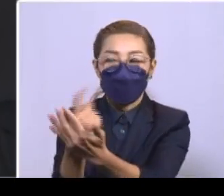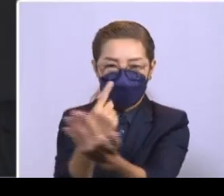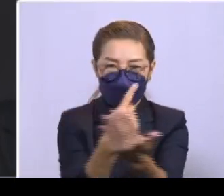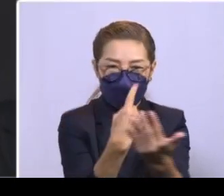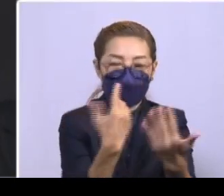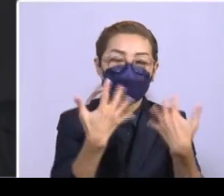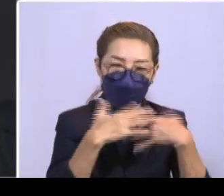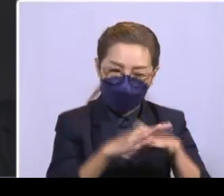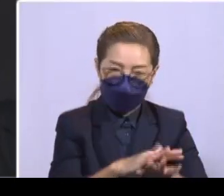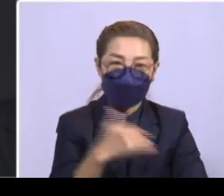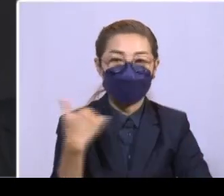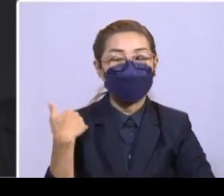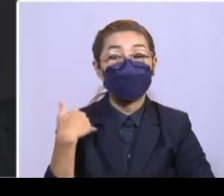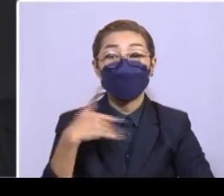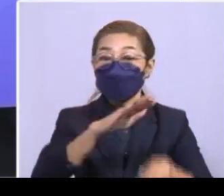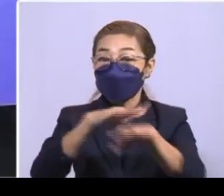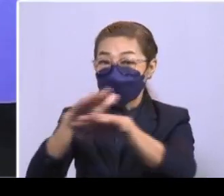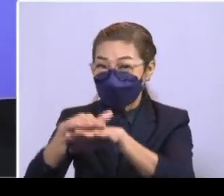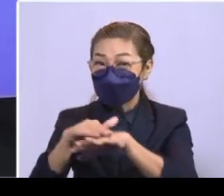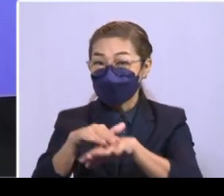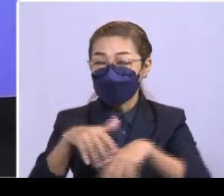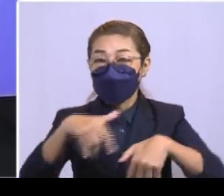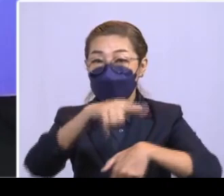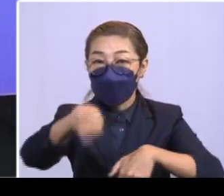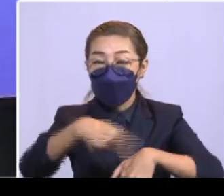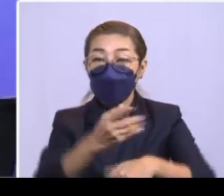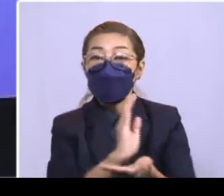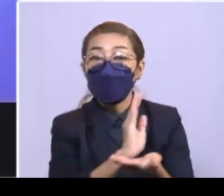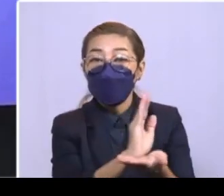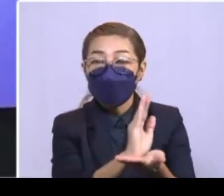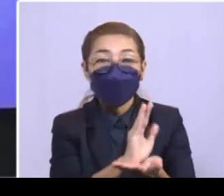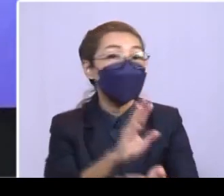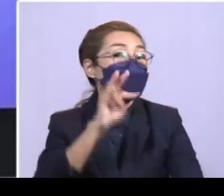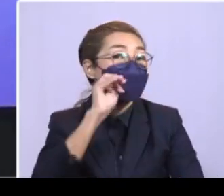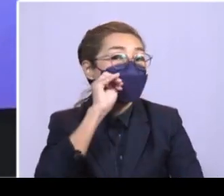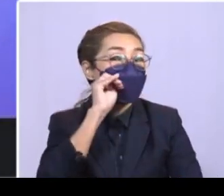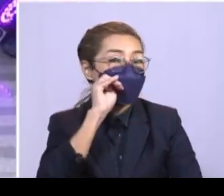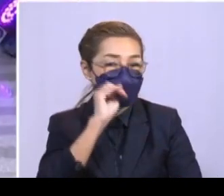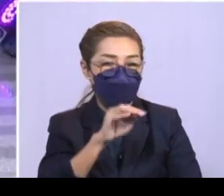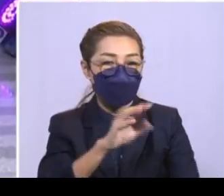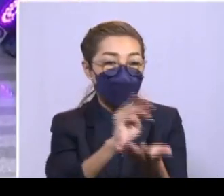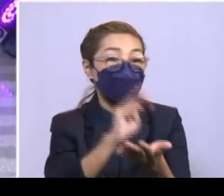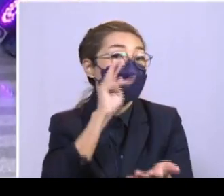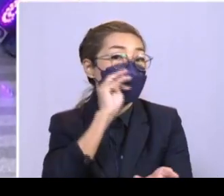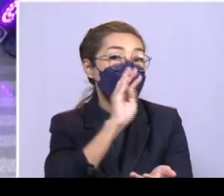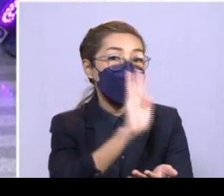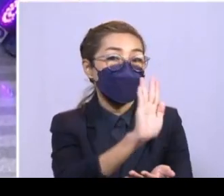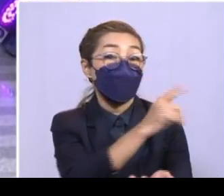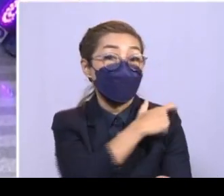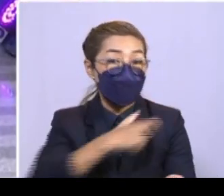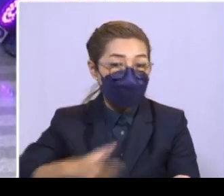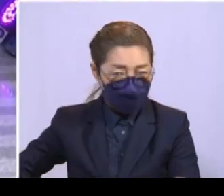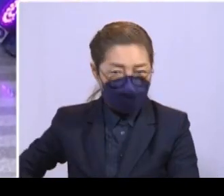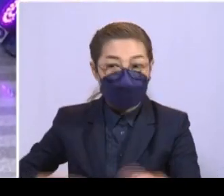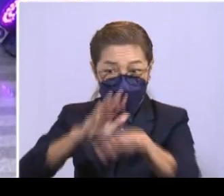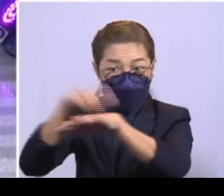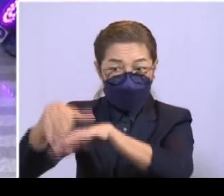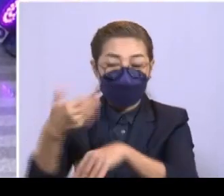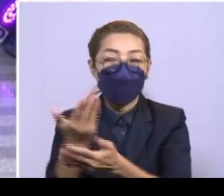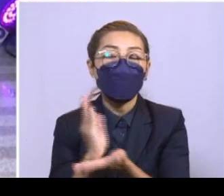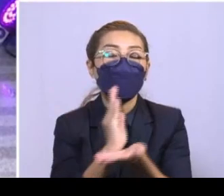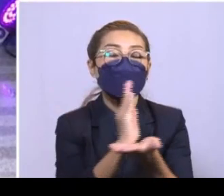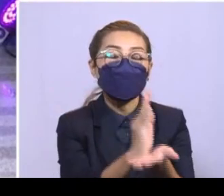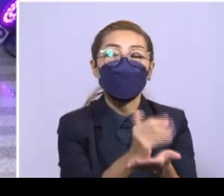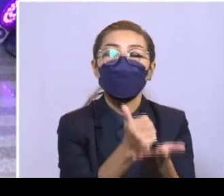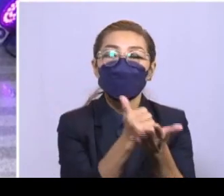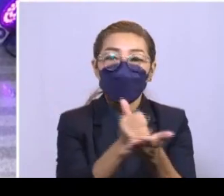ขอเชิญร่วมสนับสนุนสมทบทุนมูลอันที่อุทกพัฒน์ในพระบรมราชูปถัมภ์สนับสนุนการบริหารจัดการน้ำเพื่อการ